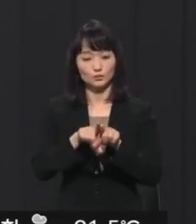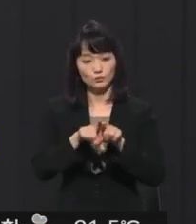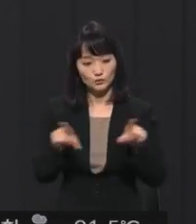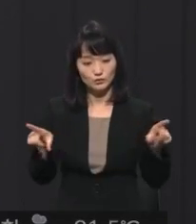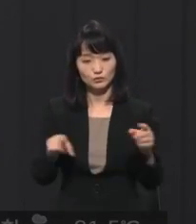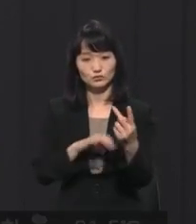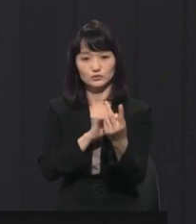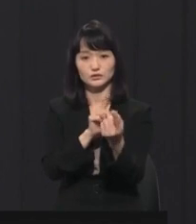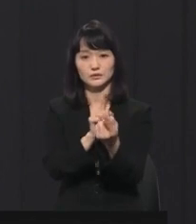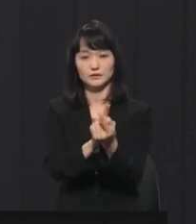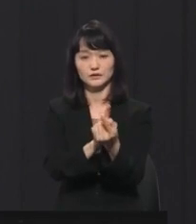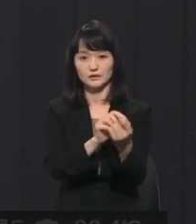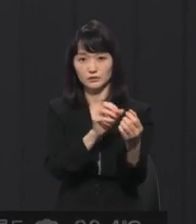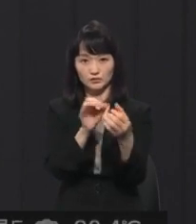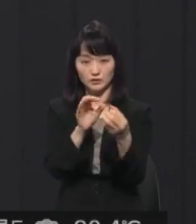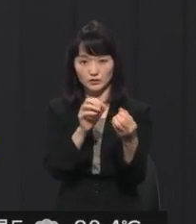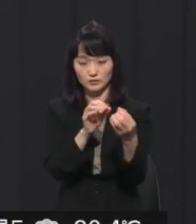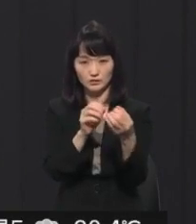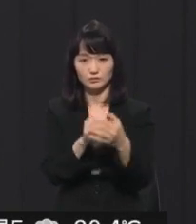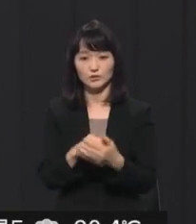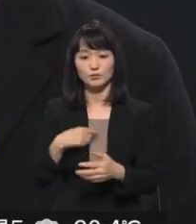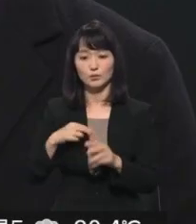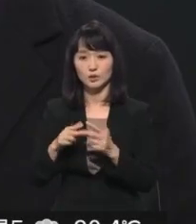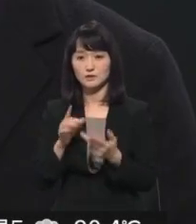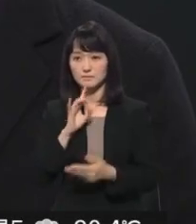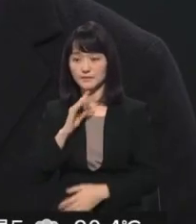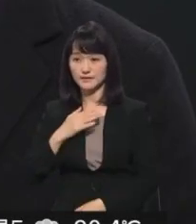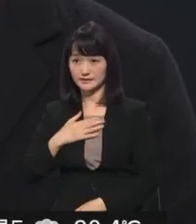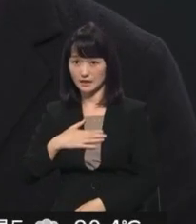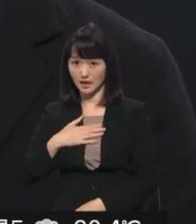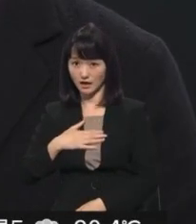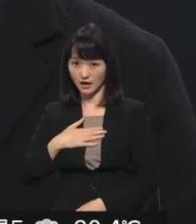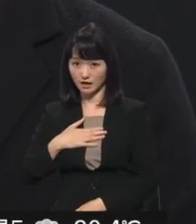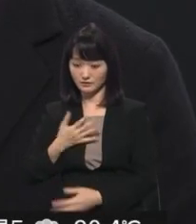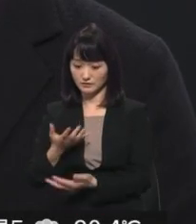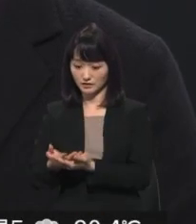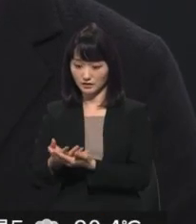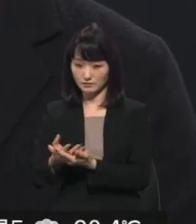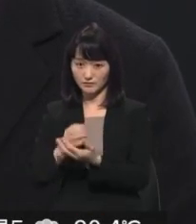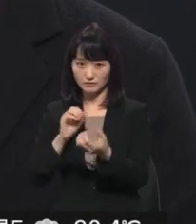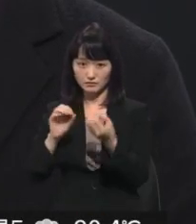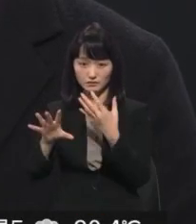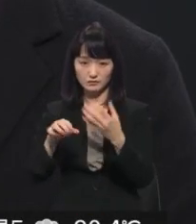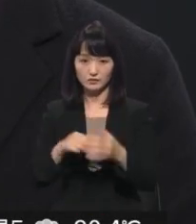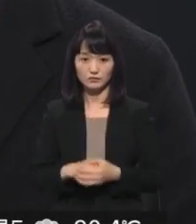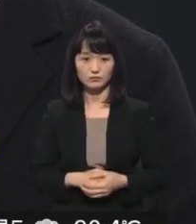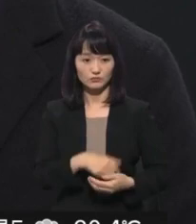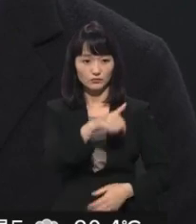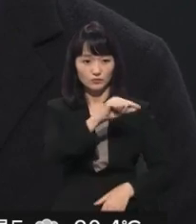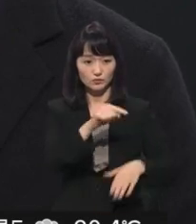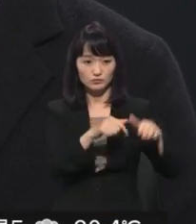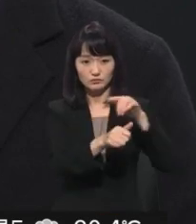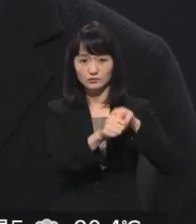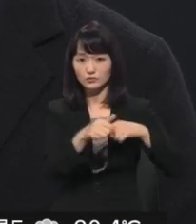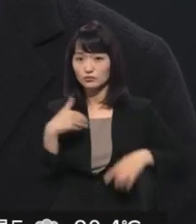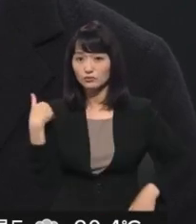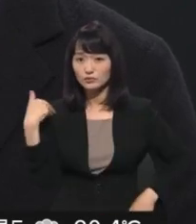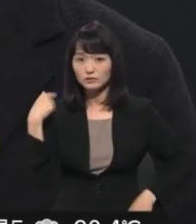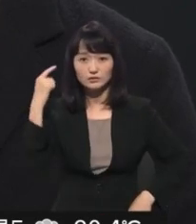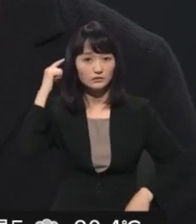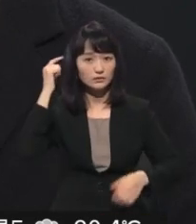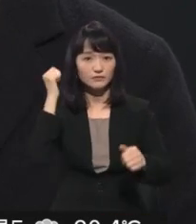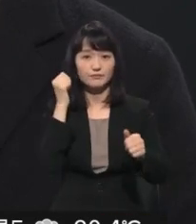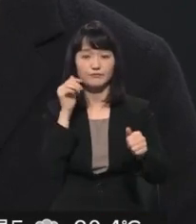본인만 알고 있는 데이터 얘기하면서 고성동 원내대표 그 사실 보지도 못했을 텐데 이거 너무 갑자기 뒤통수 때리는 자세가 아닌가